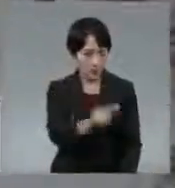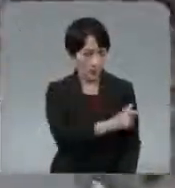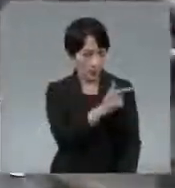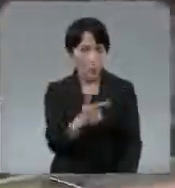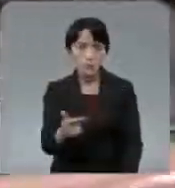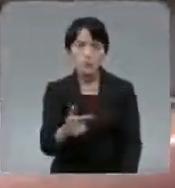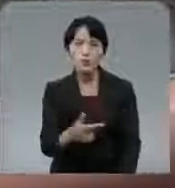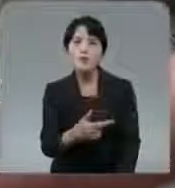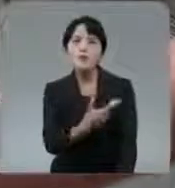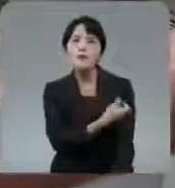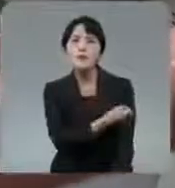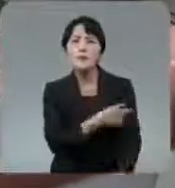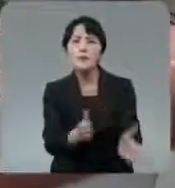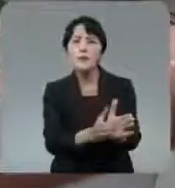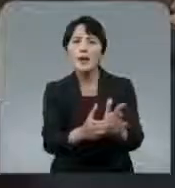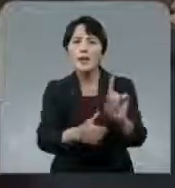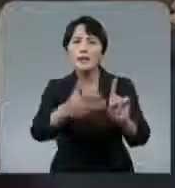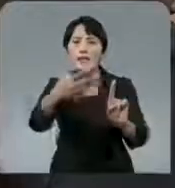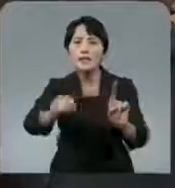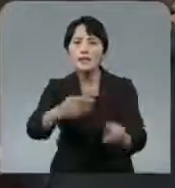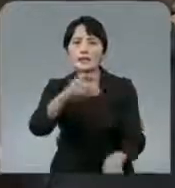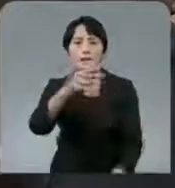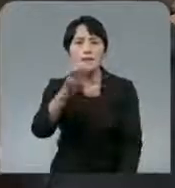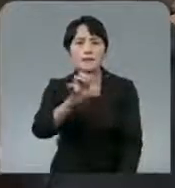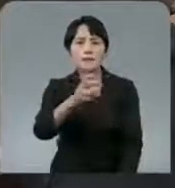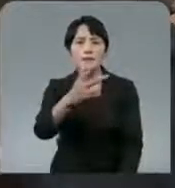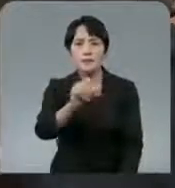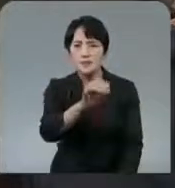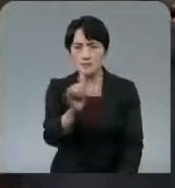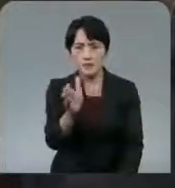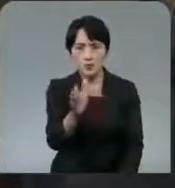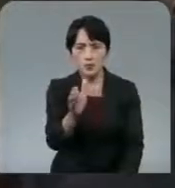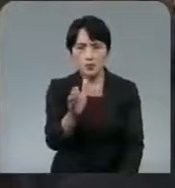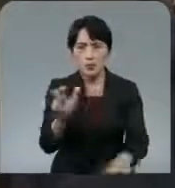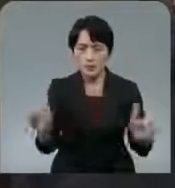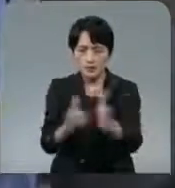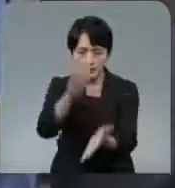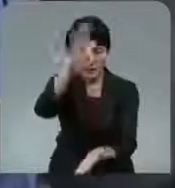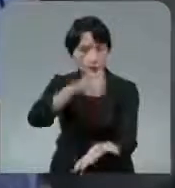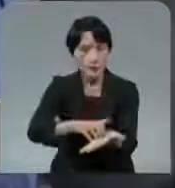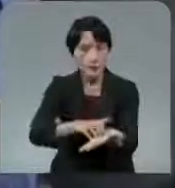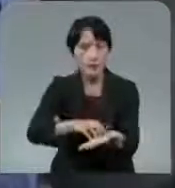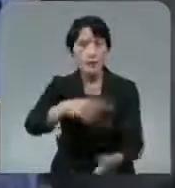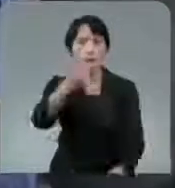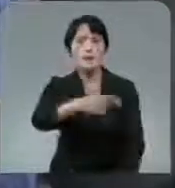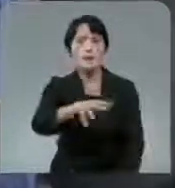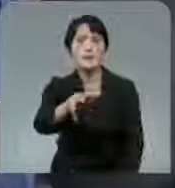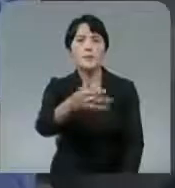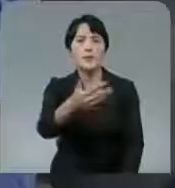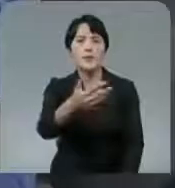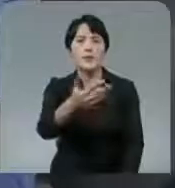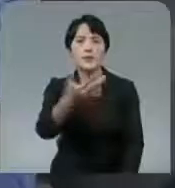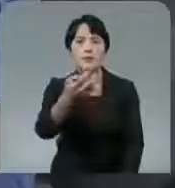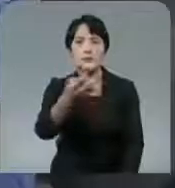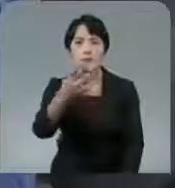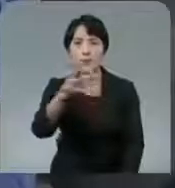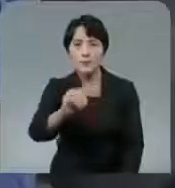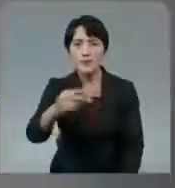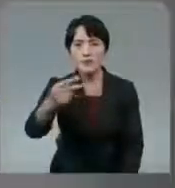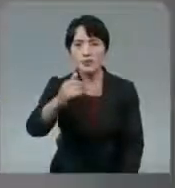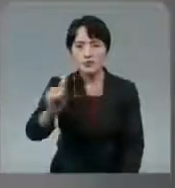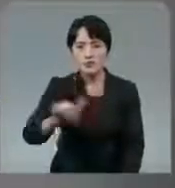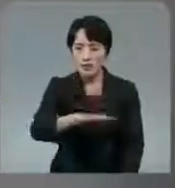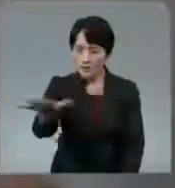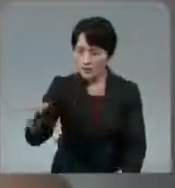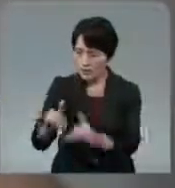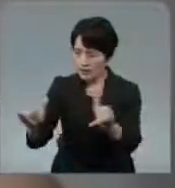19 одной дозой вакцины привиты 18 миллионов 380 2000 человек или тридцать пять с половиной